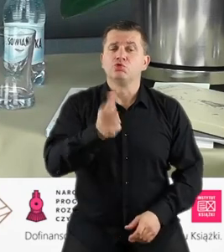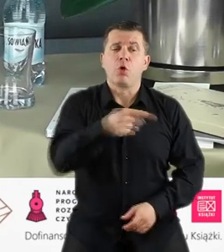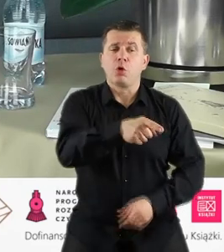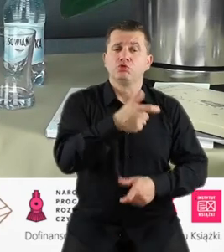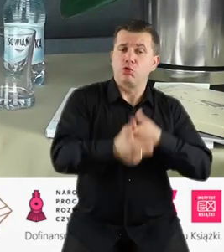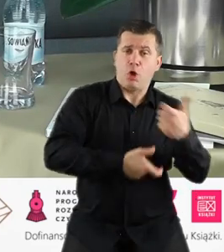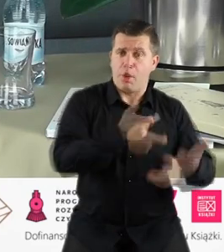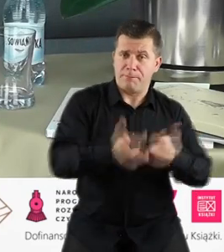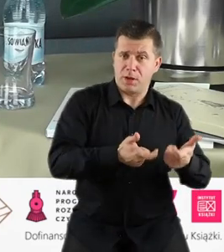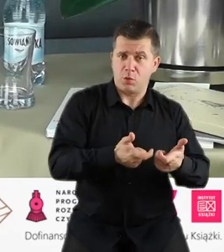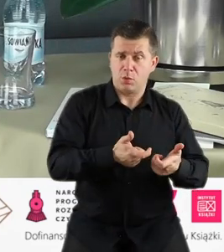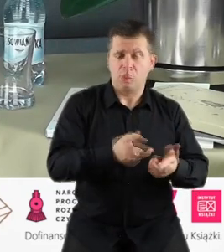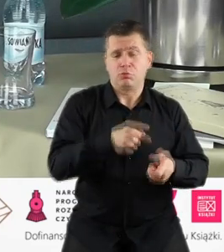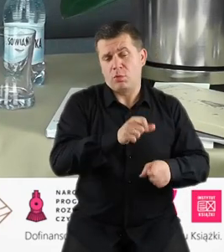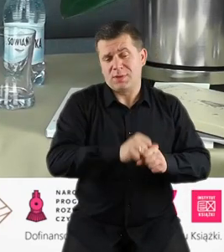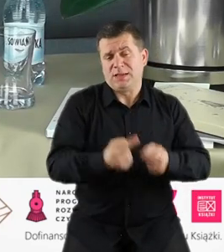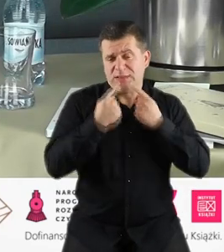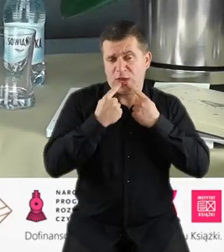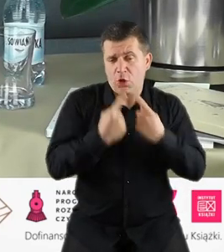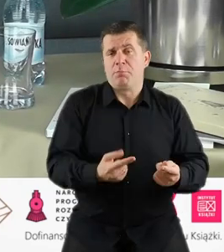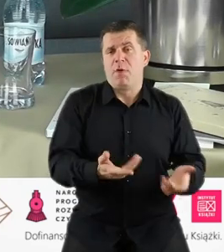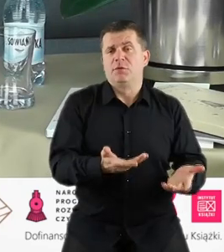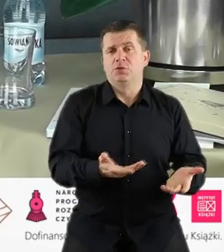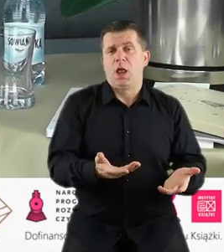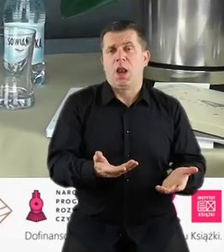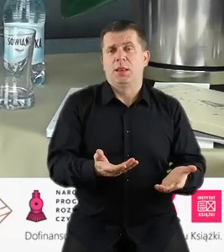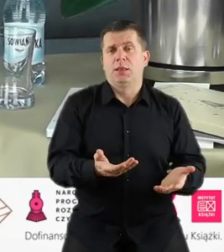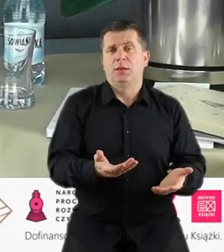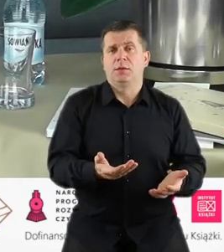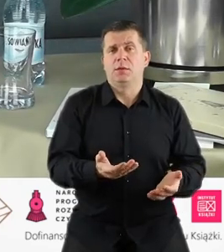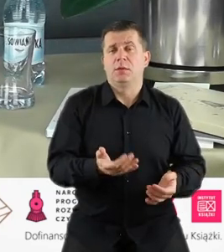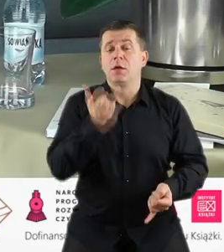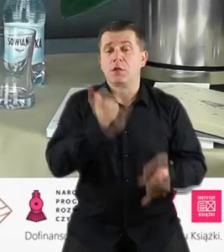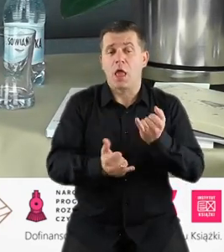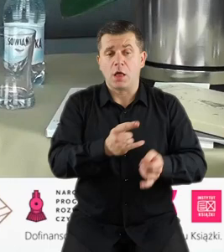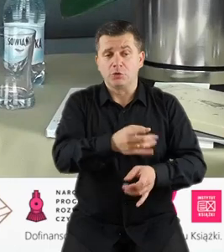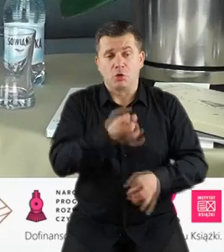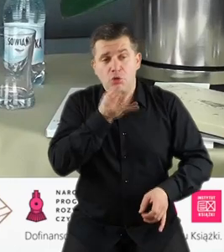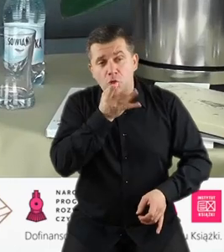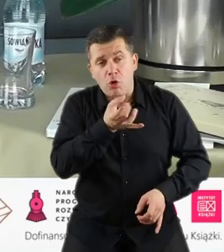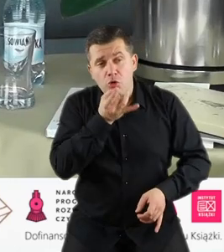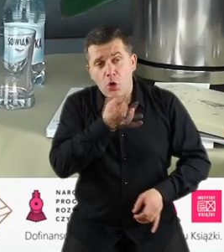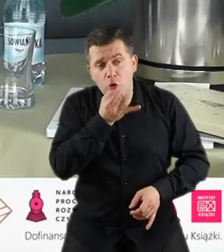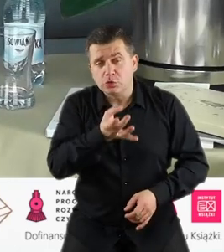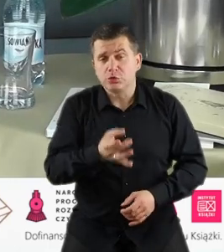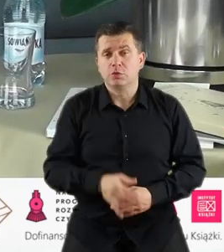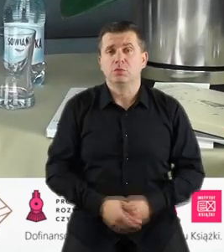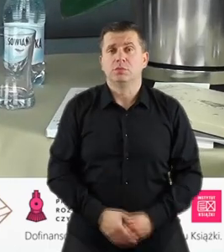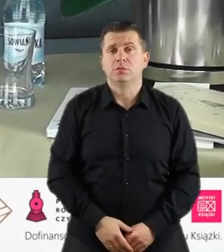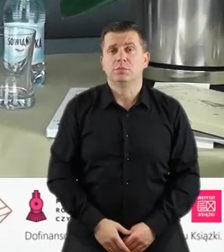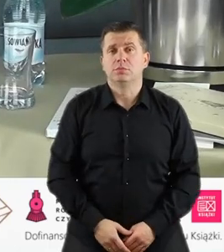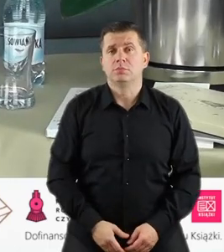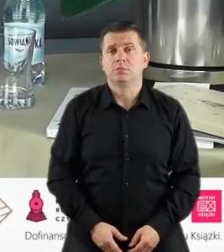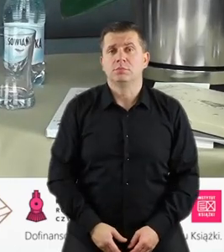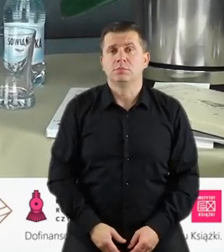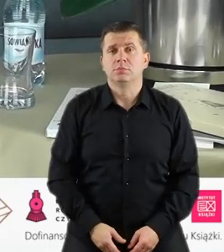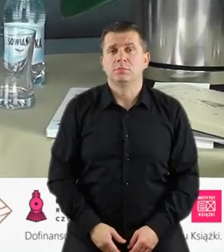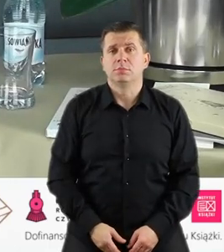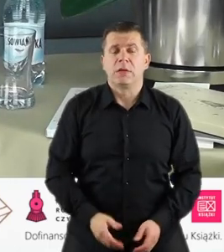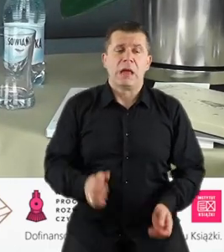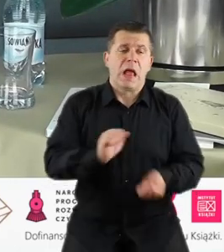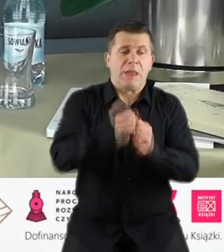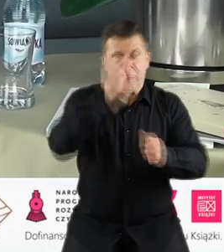zrobił, za to jest odpowiedzialny, tak? Jeśli donosił, to donosił.